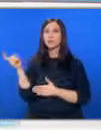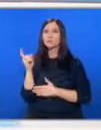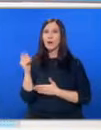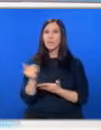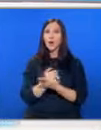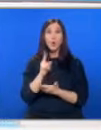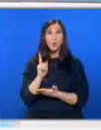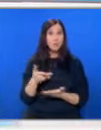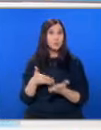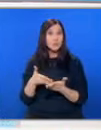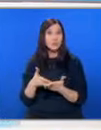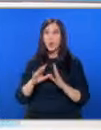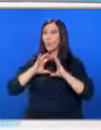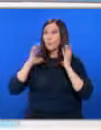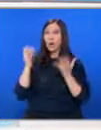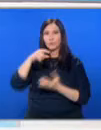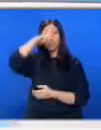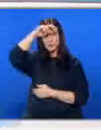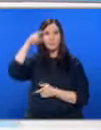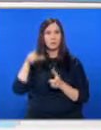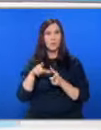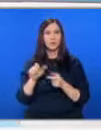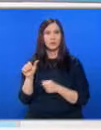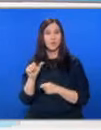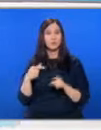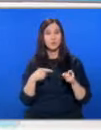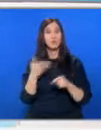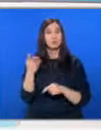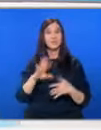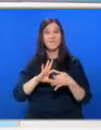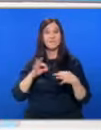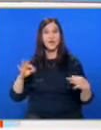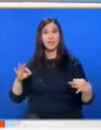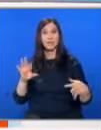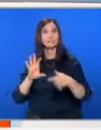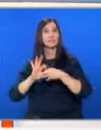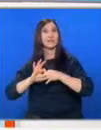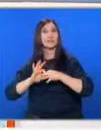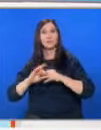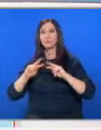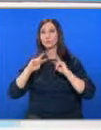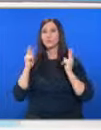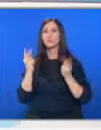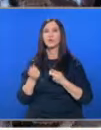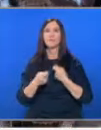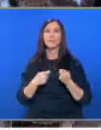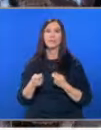която пък се дължи на глобалното затопляне. Милена Танасов проследи тази верига от зависимости на световните